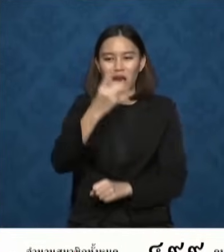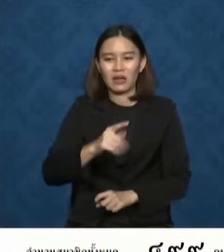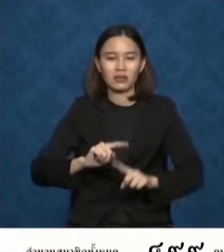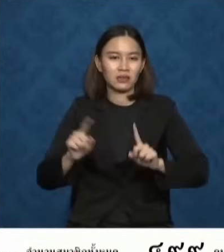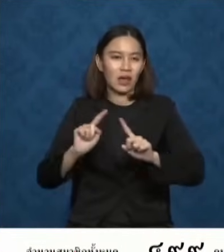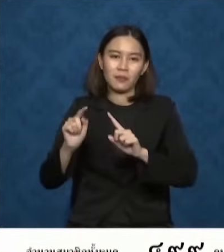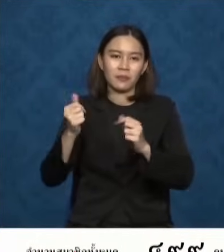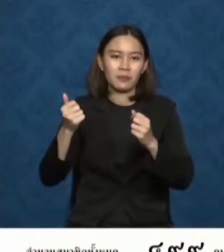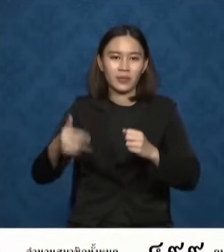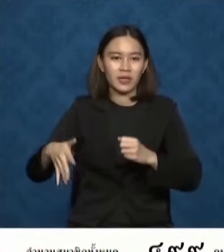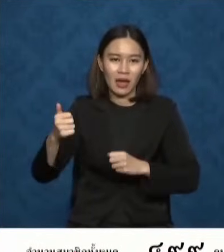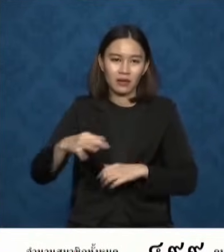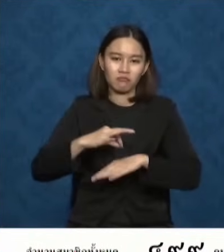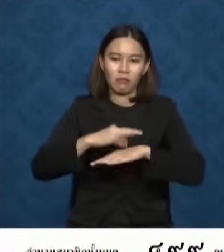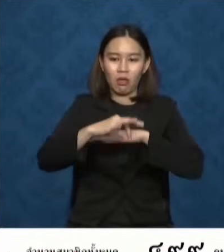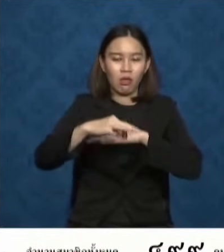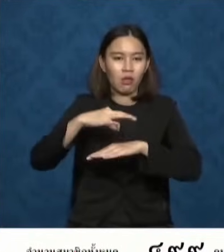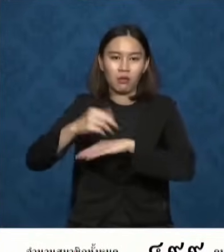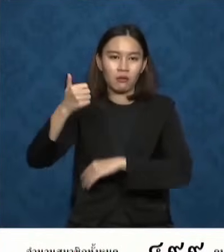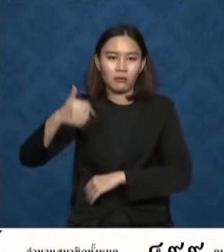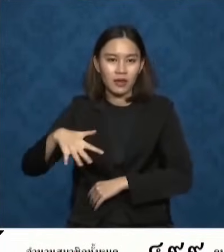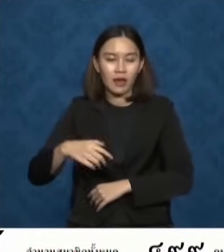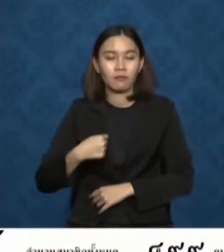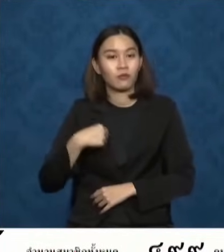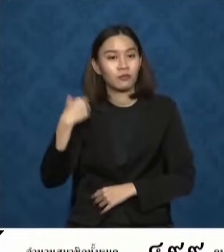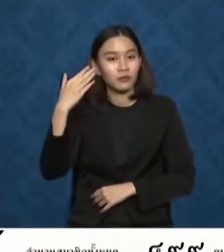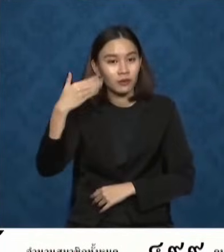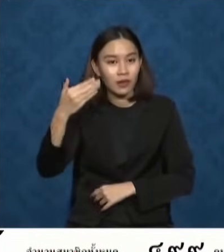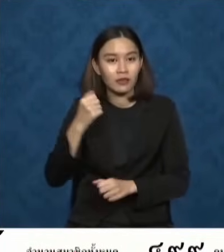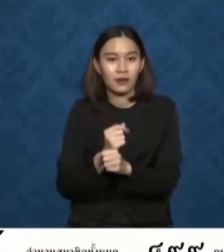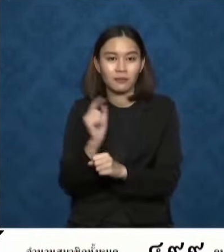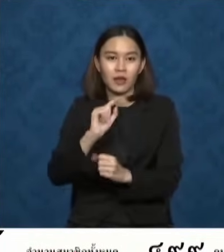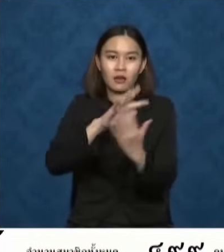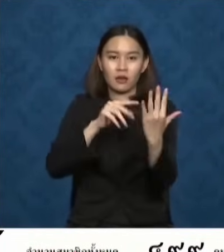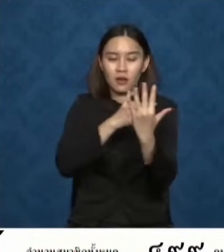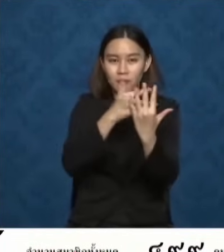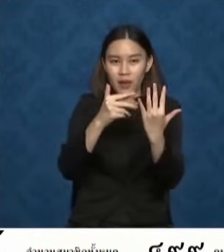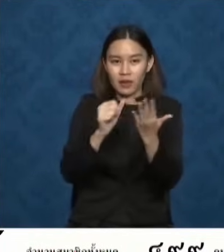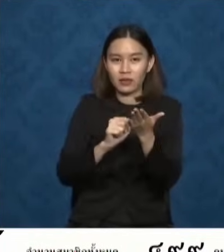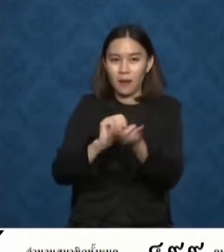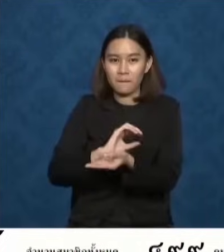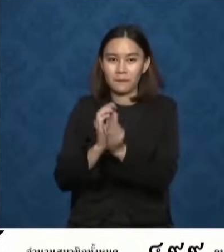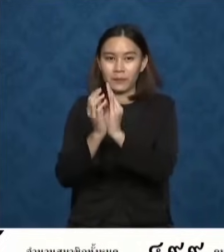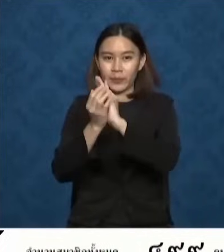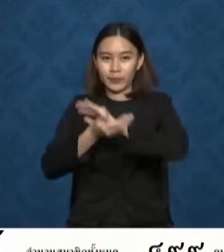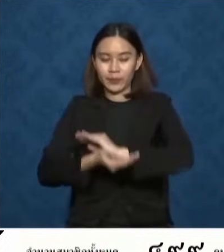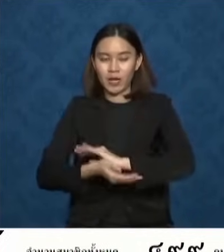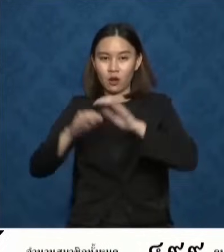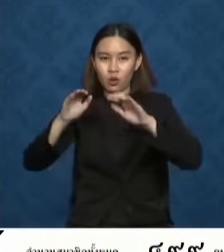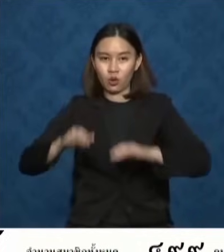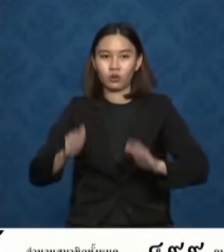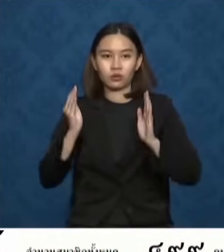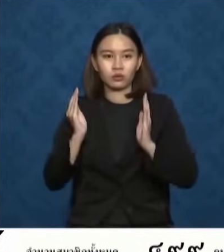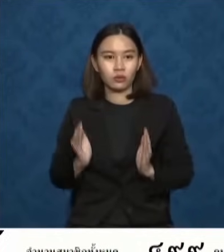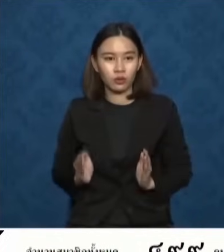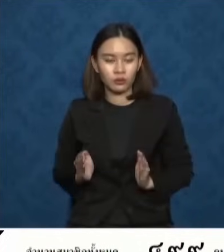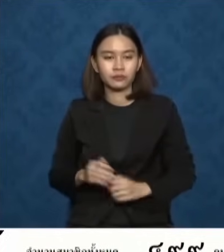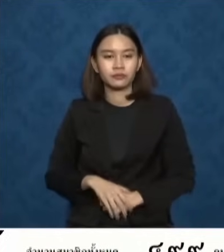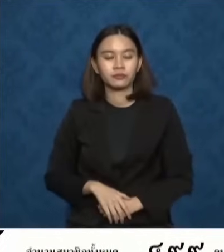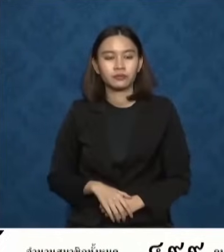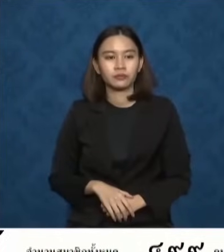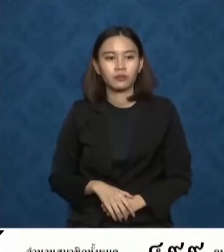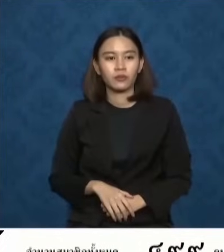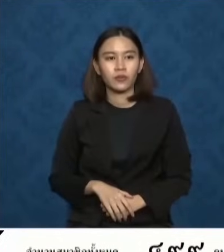ปปลดใครยังไม่ได้แล้วผมจะทำอะไรต่อไปครับแผนการที่ผมจะปรับลดกำลังพลนอกจาก